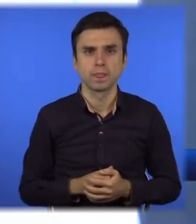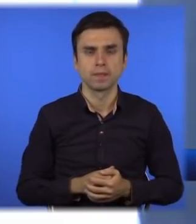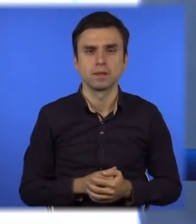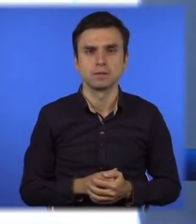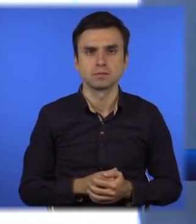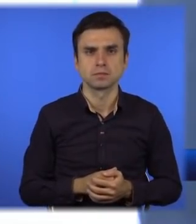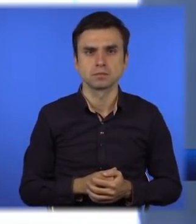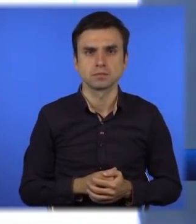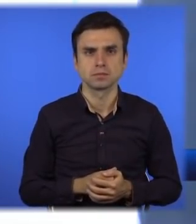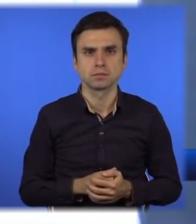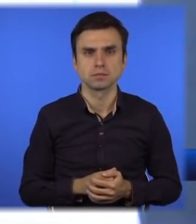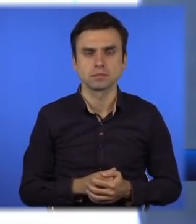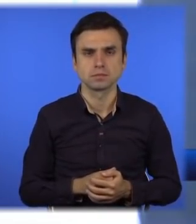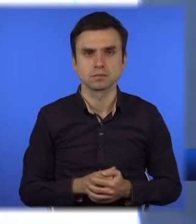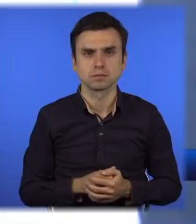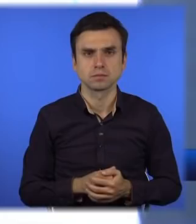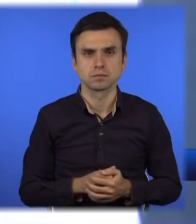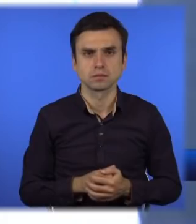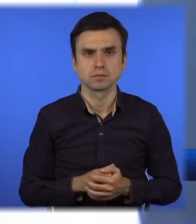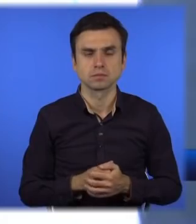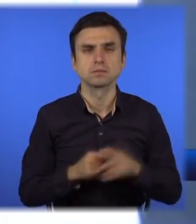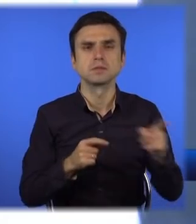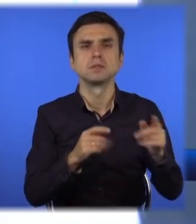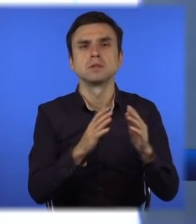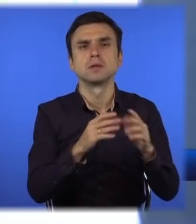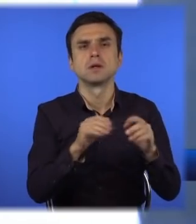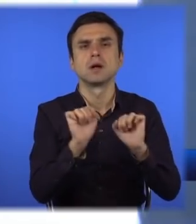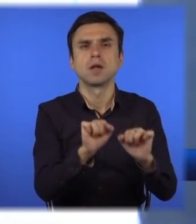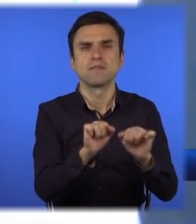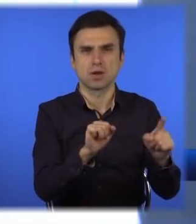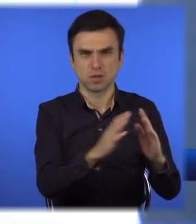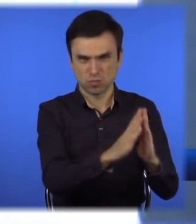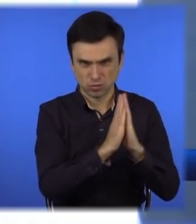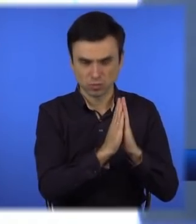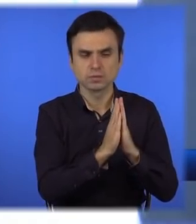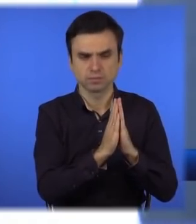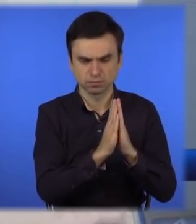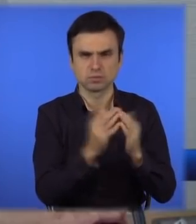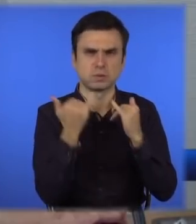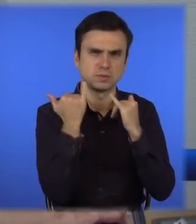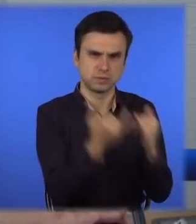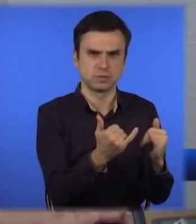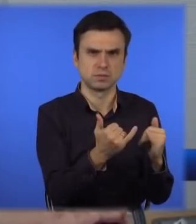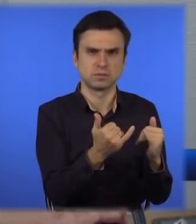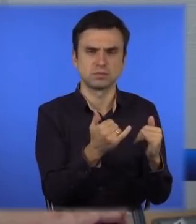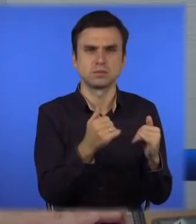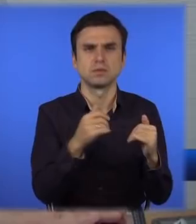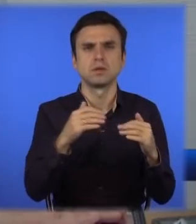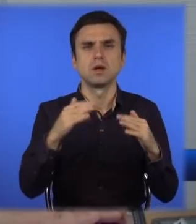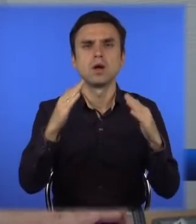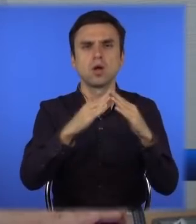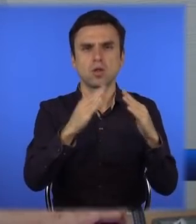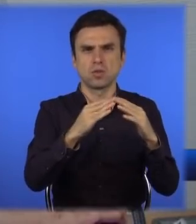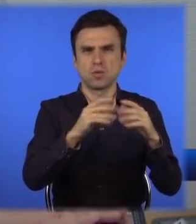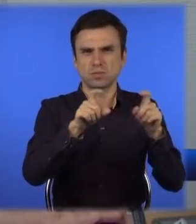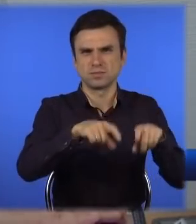відпустити екс-заступника, начальника охорони швидкісного трамваю під особисте зобов'язання. Цього й вимагали адвокати